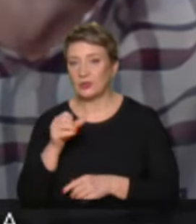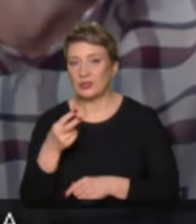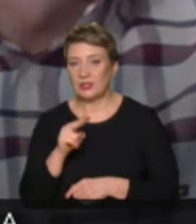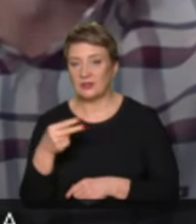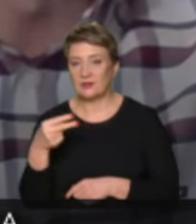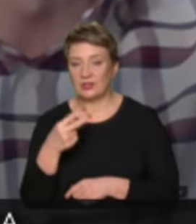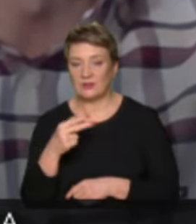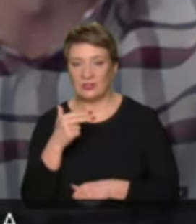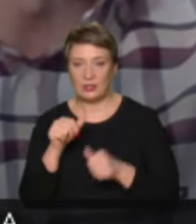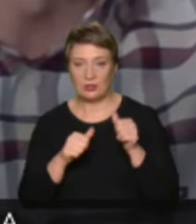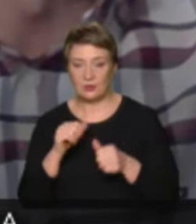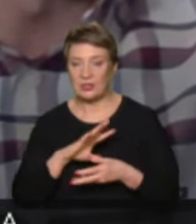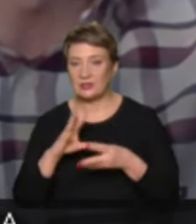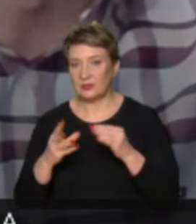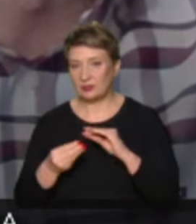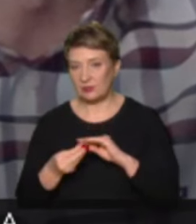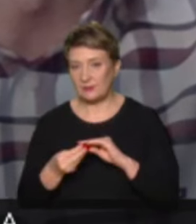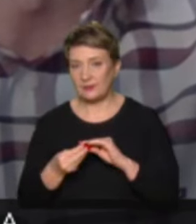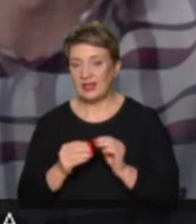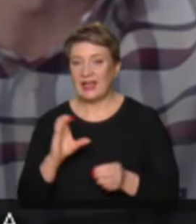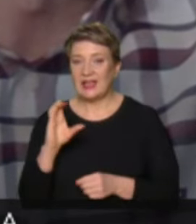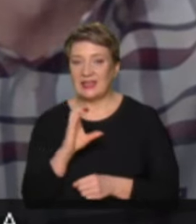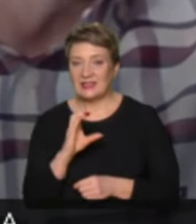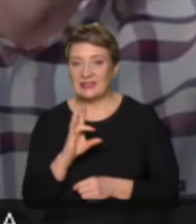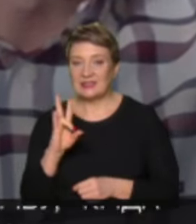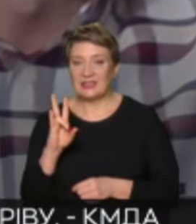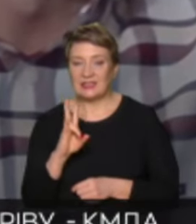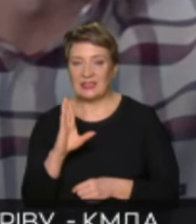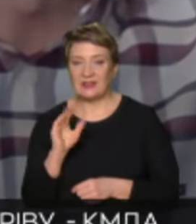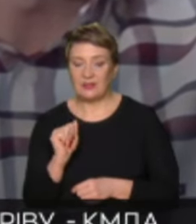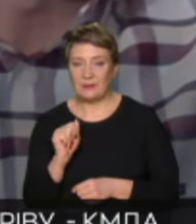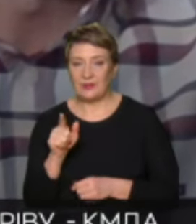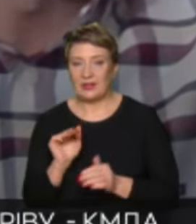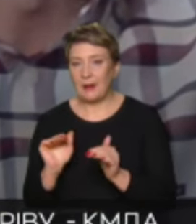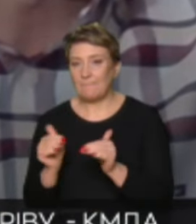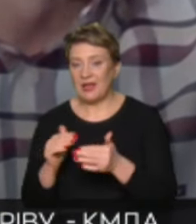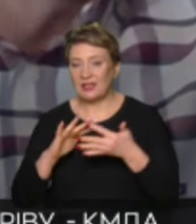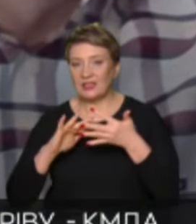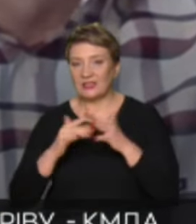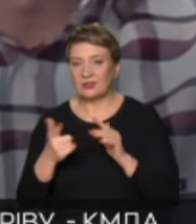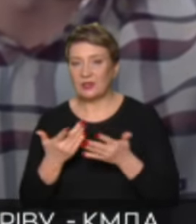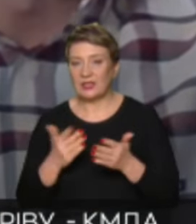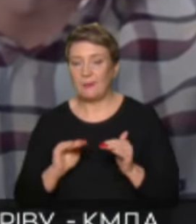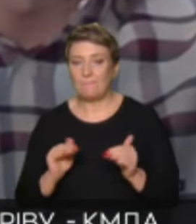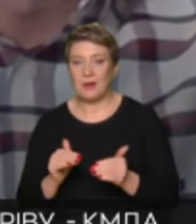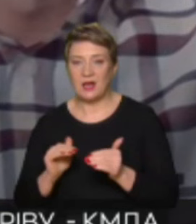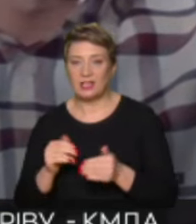Результат – Сеньківка тримається. А це, до речі, маленьке село, яке менше